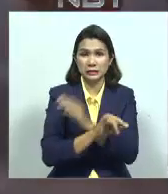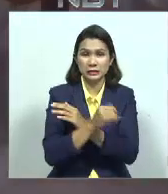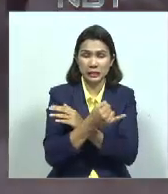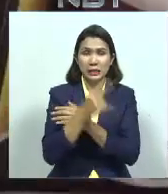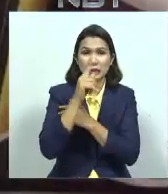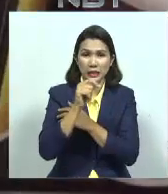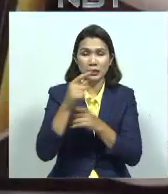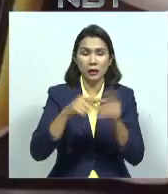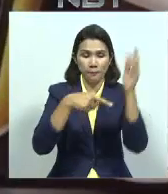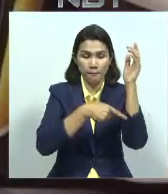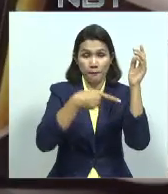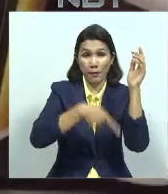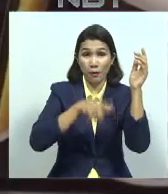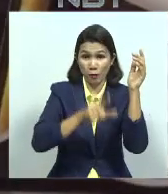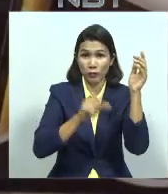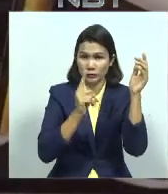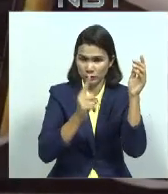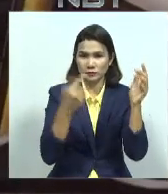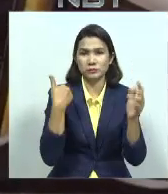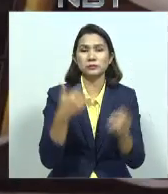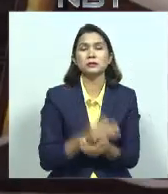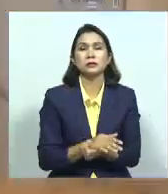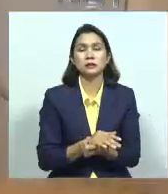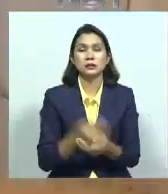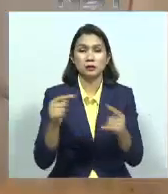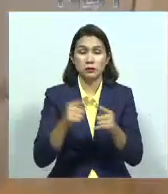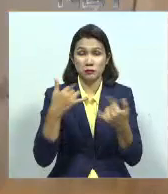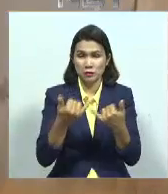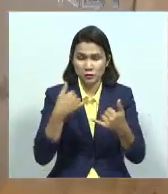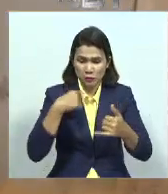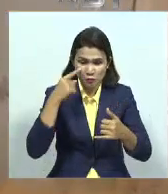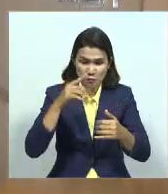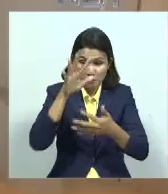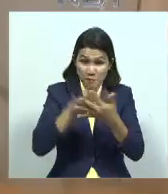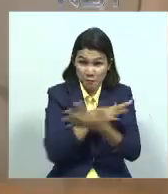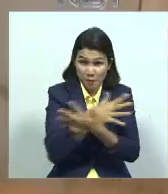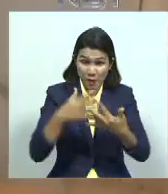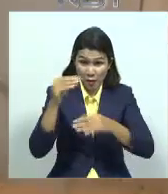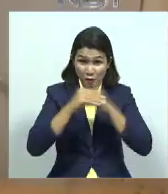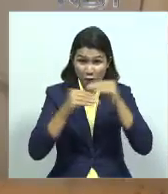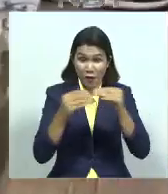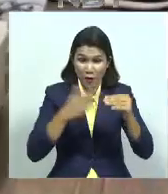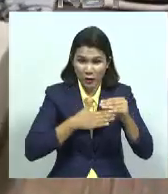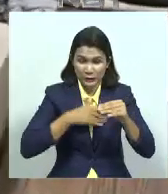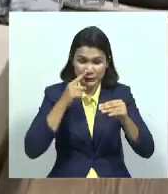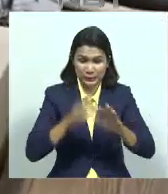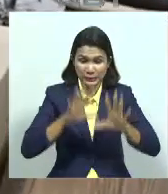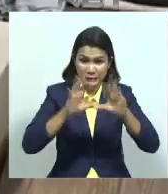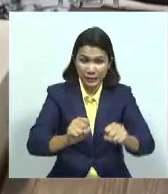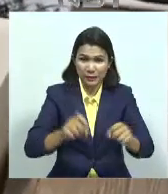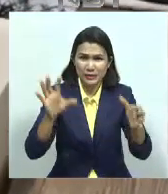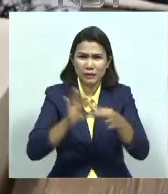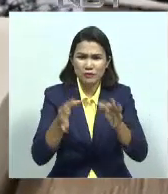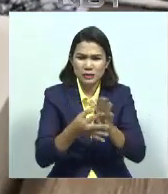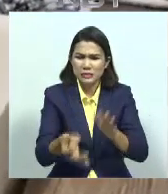าก2จุดแล้วก็พัทลุง1จุดครับสำหรับยุทธการฟ้าสางขุดรากถอนโคนทลายเครือข่ายนำเข้าจำหน่ายยาลดความอ้วนม